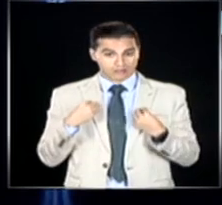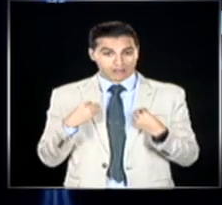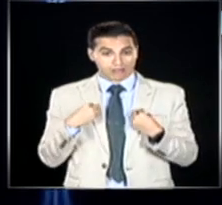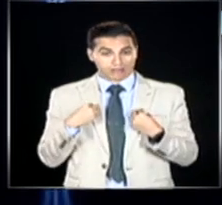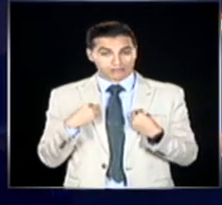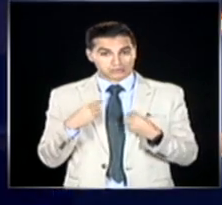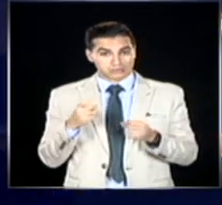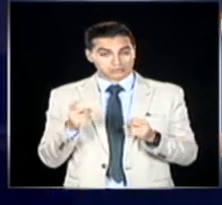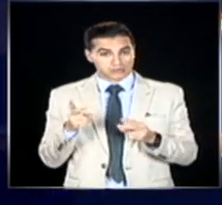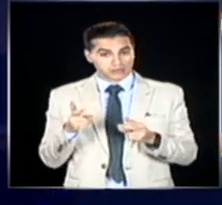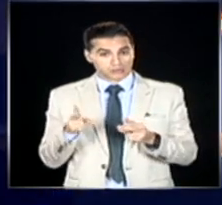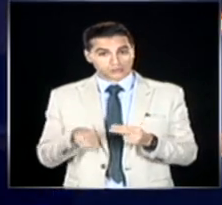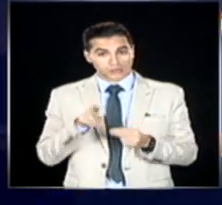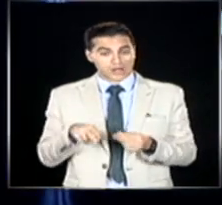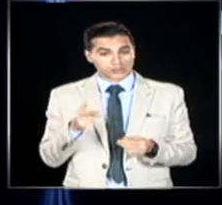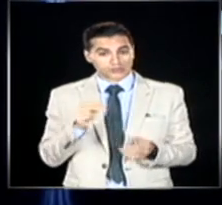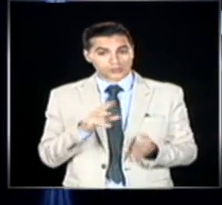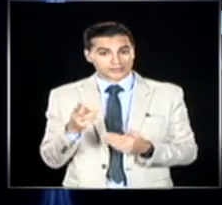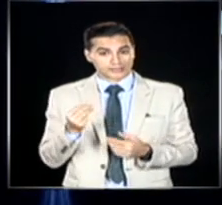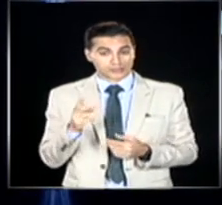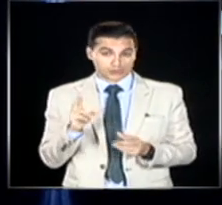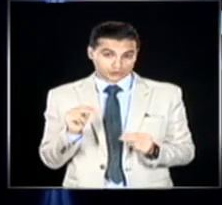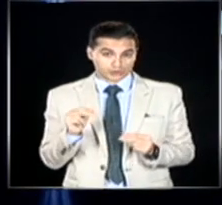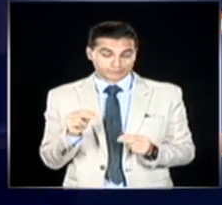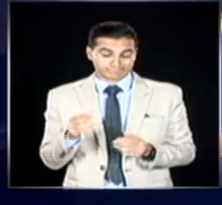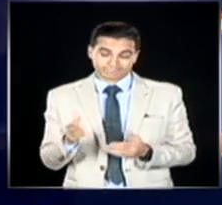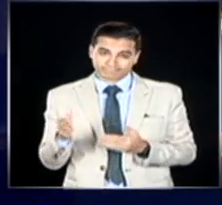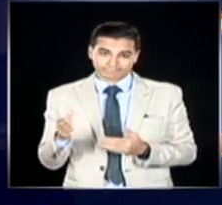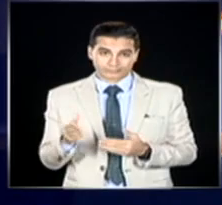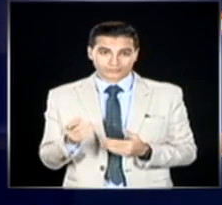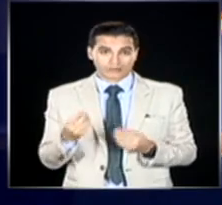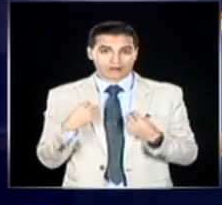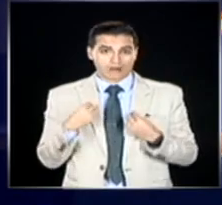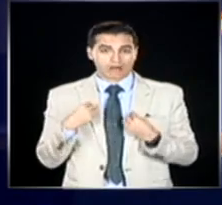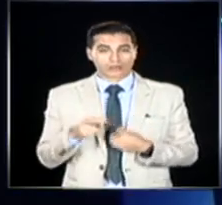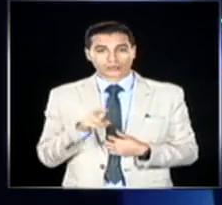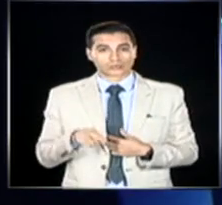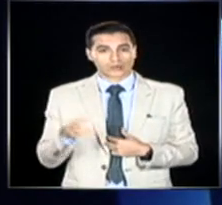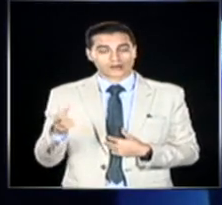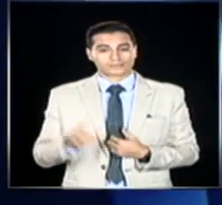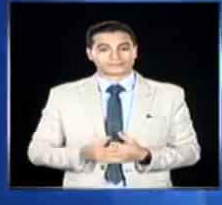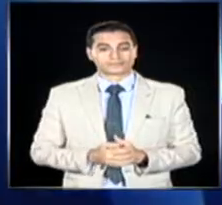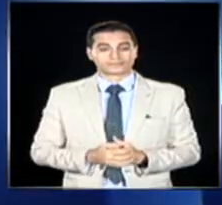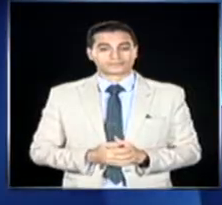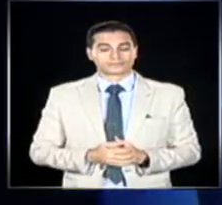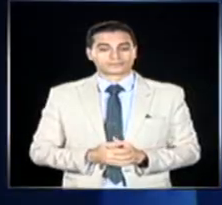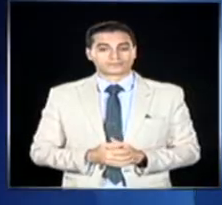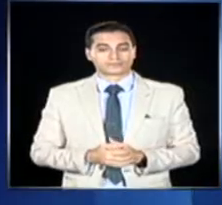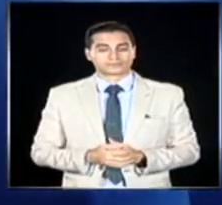الرياضة إن شاء الله. سؤال بعشرين نقطة ولا بتلاتين نقطة؟ عشرين. رياضة. والسؤال هو